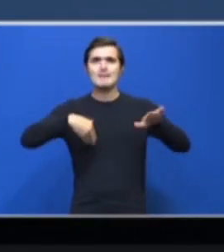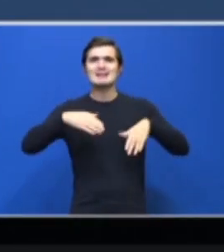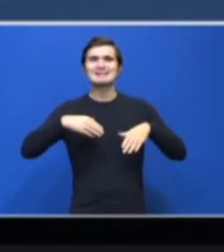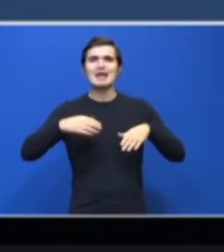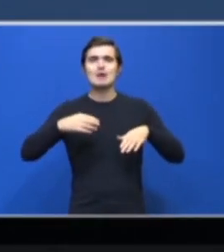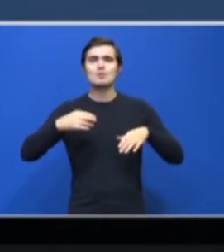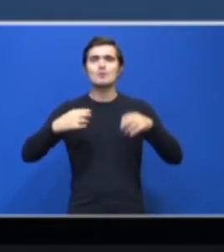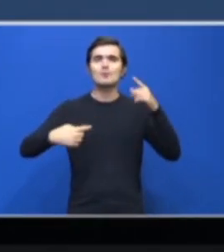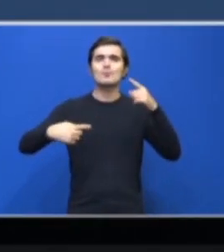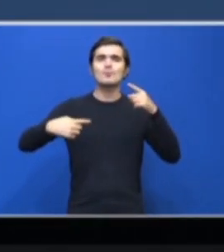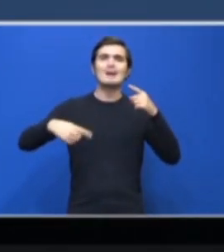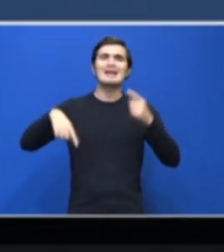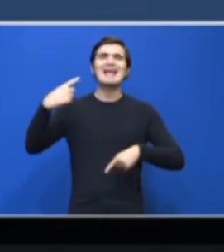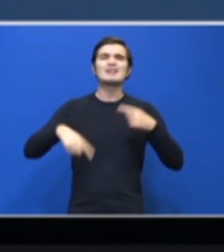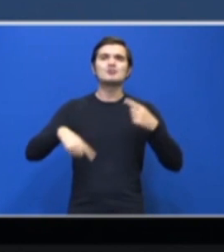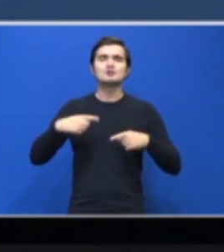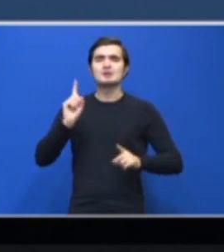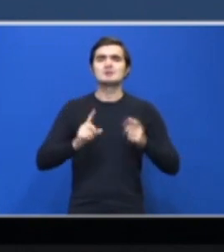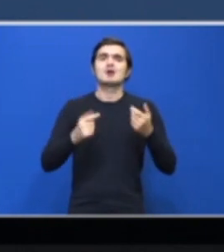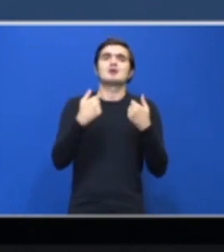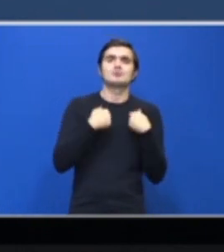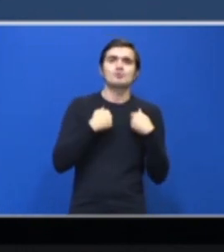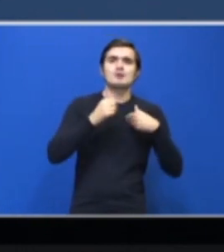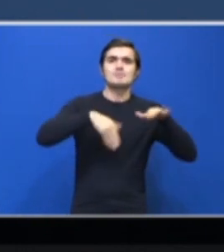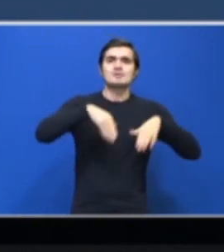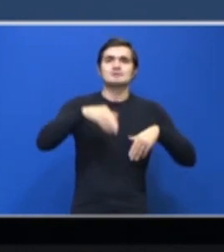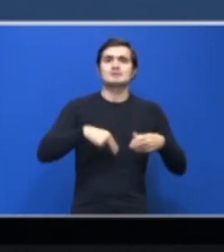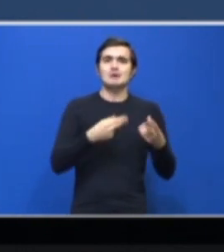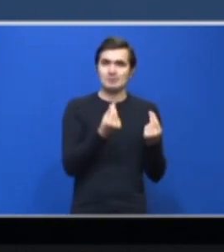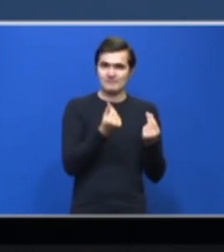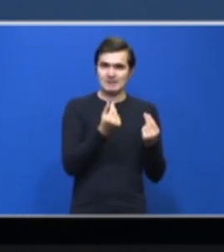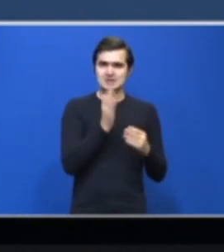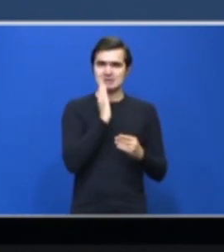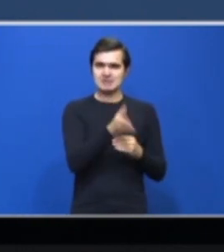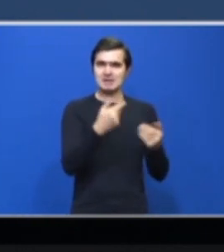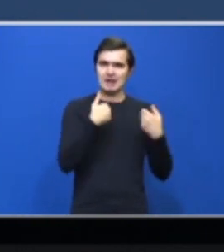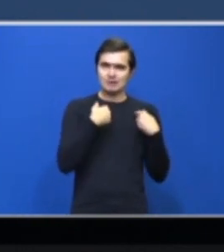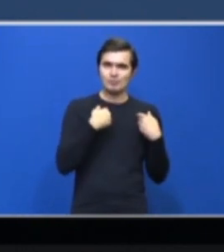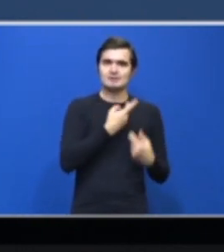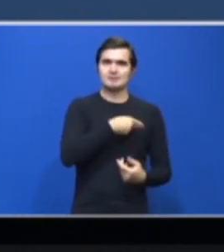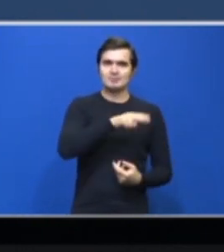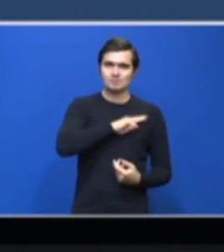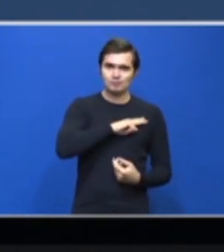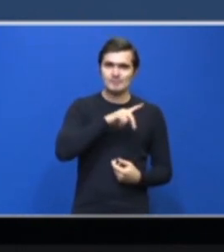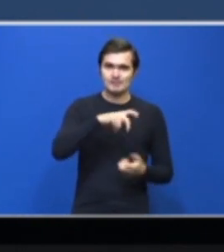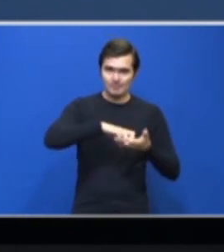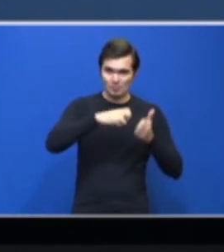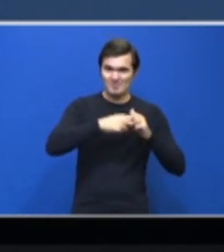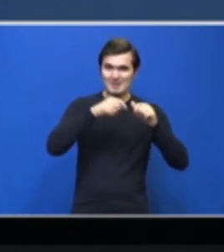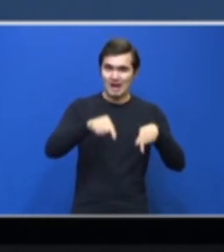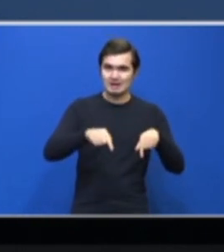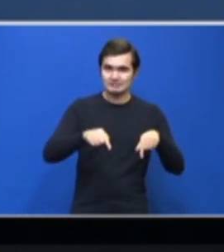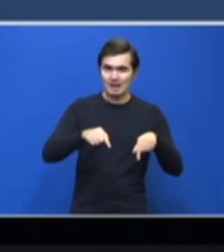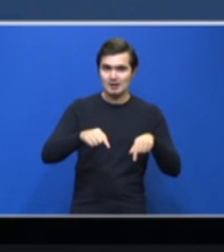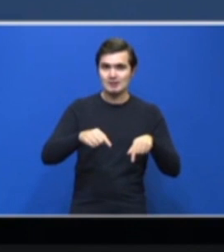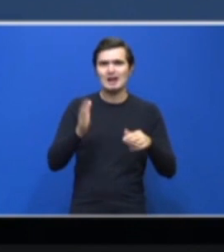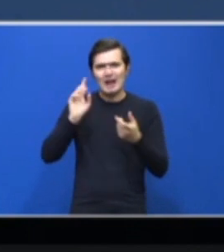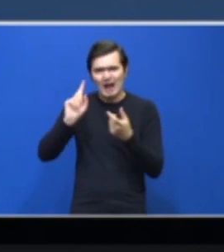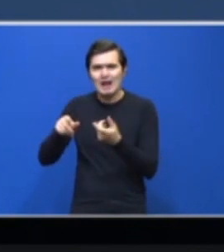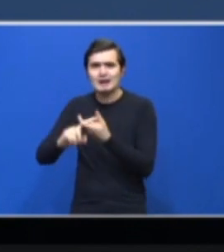Dacă ne-am ocupa la Ministerul de Finanțe noi direct de această speță, atunci care